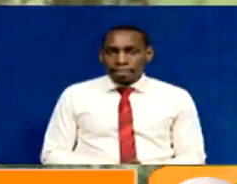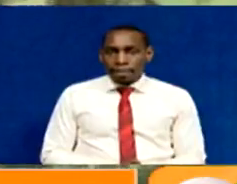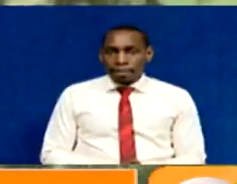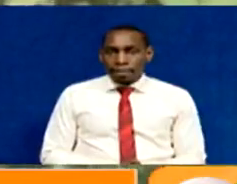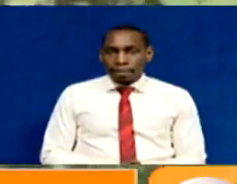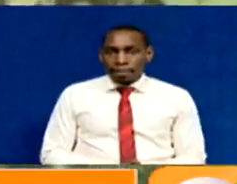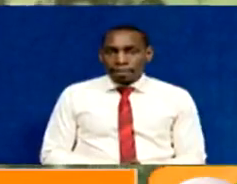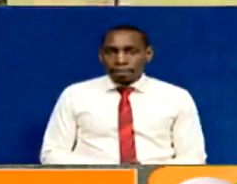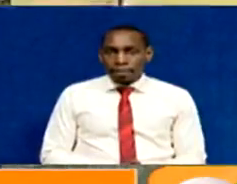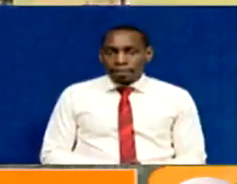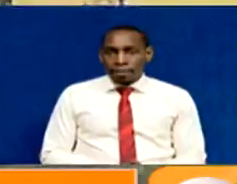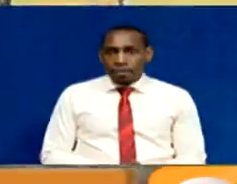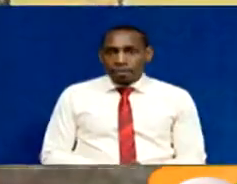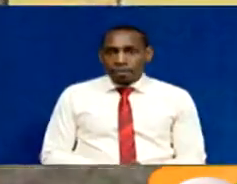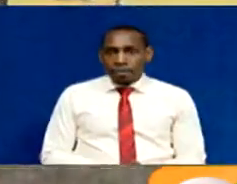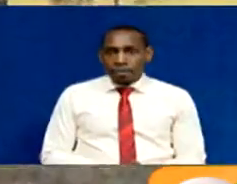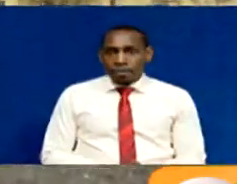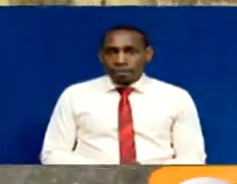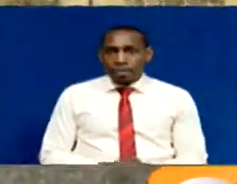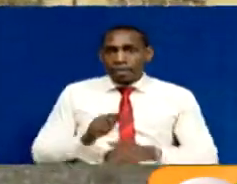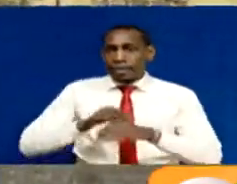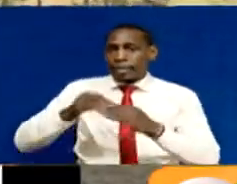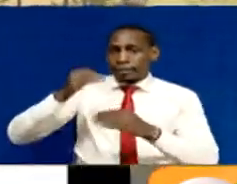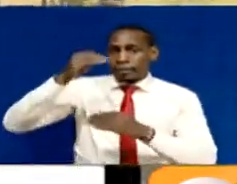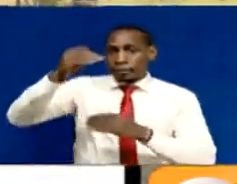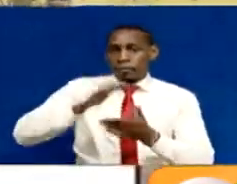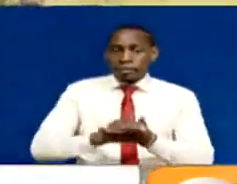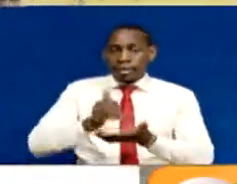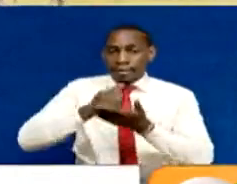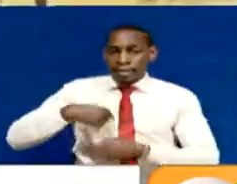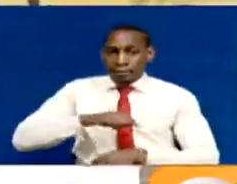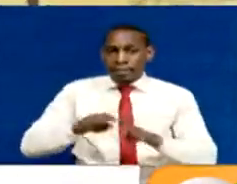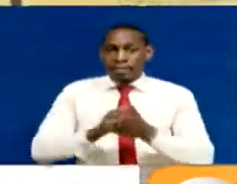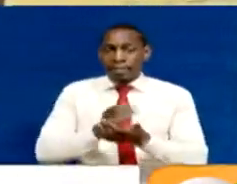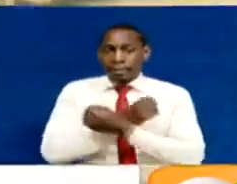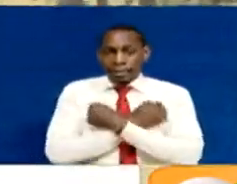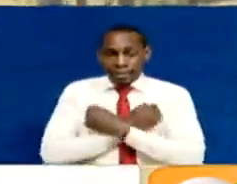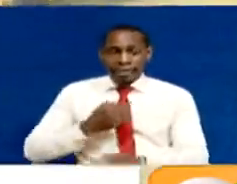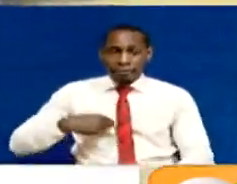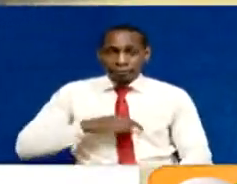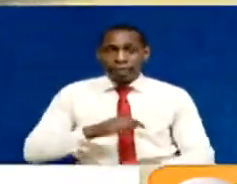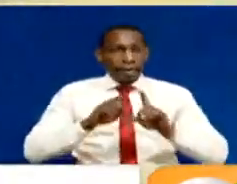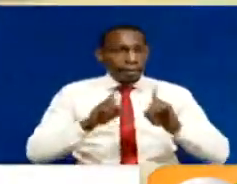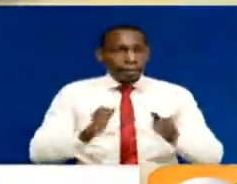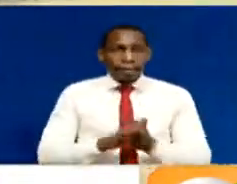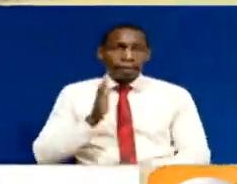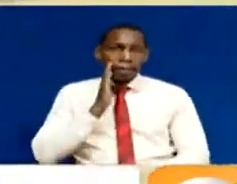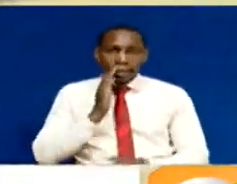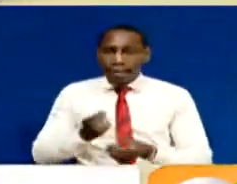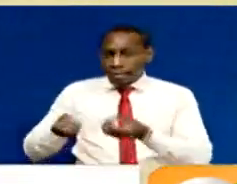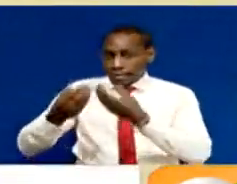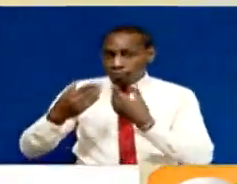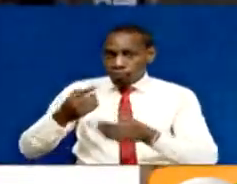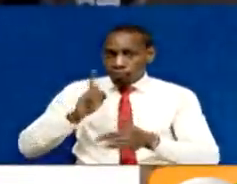atakuwa na stress mingi. Atatukumbuka na she will have many stress. Hata hivyo, mamake anatueleza